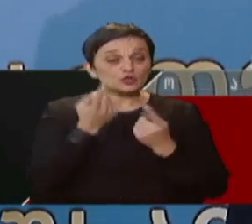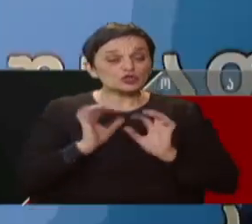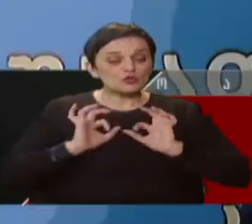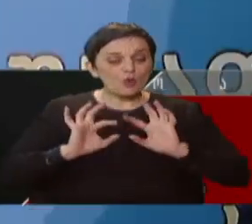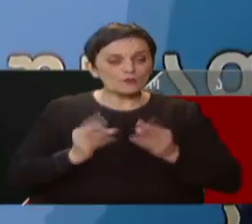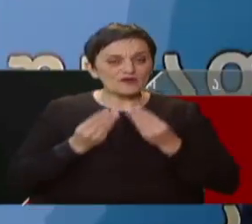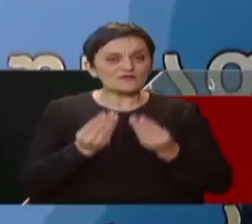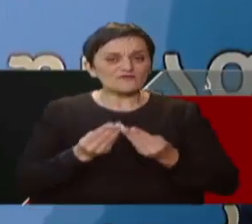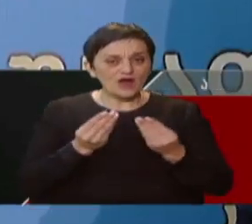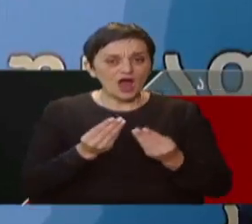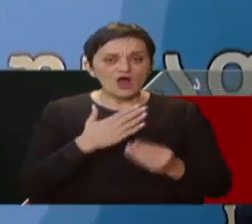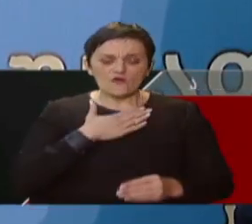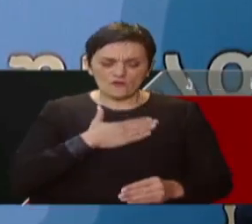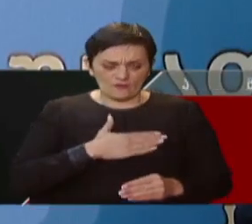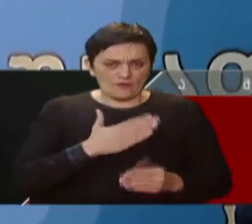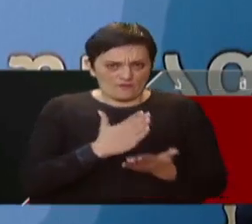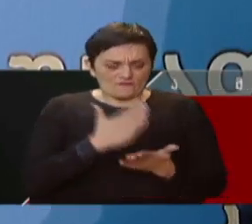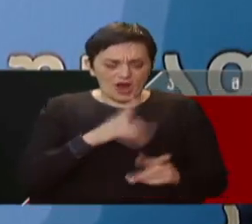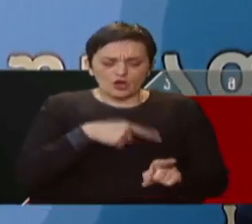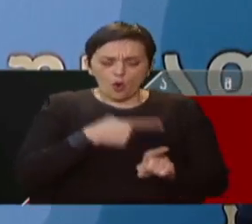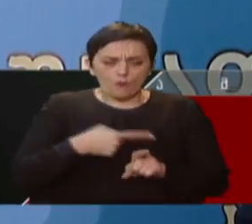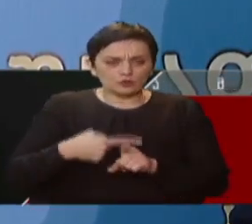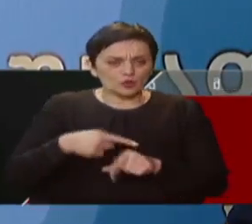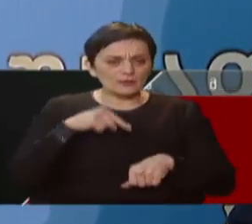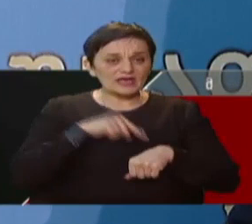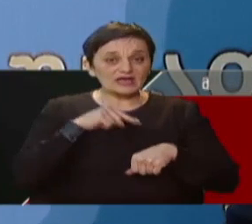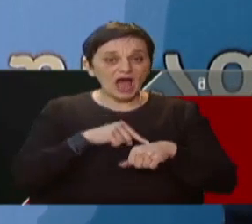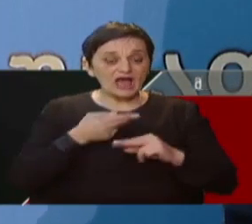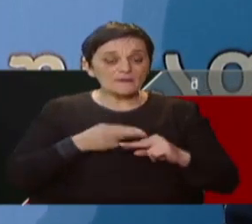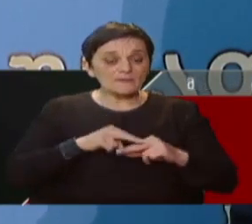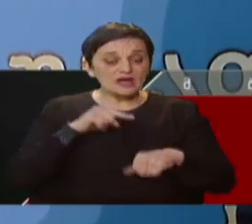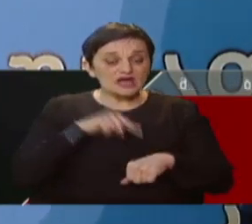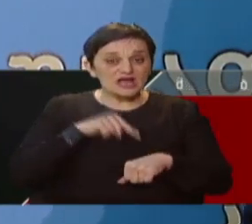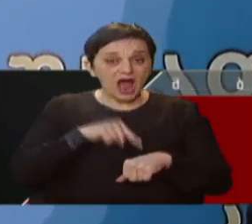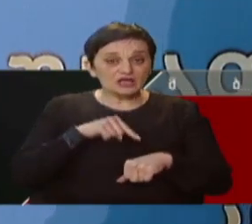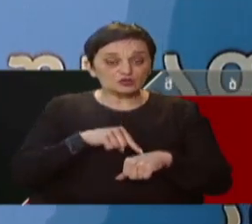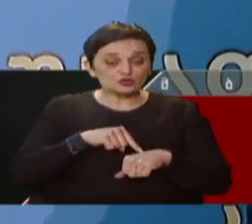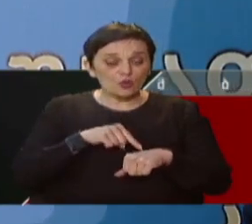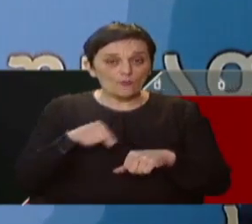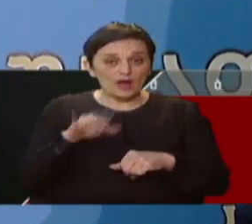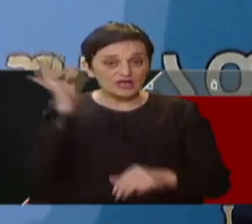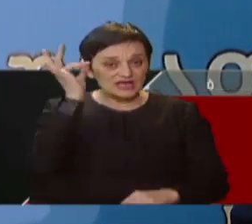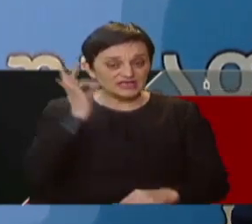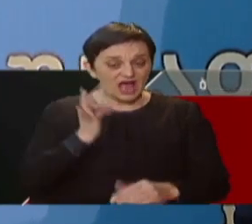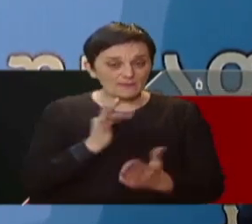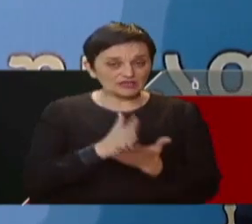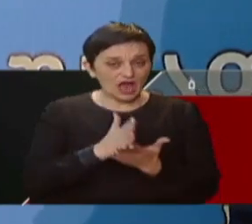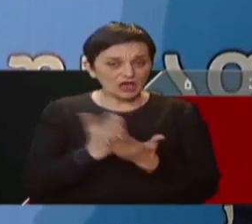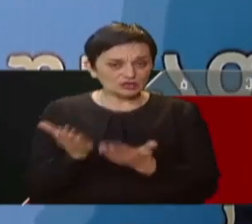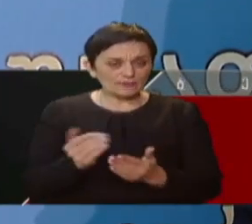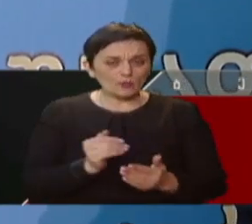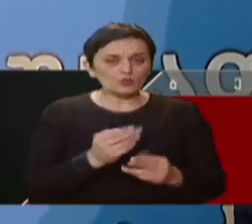ინფორმაციას ვასწრებთ. ვარ ძალიან ოპტიმისტურად განწყობილი იმ განწყობების ფონზე, რომელიც გერმანიაში არსებობს,